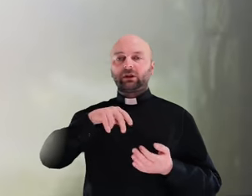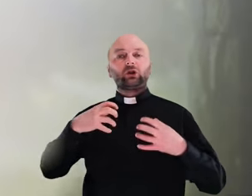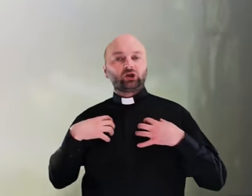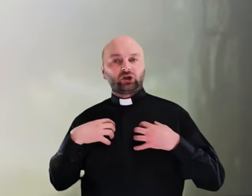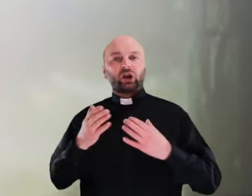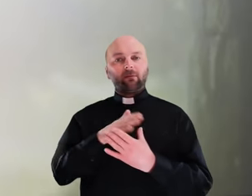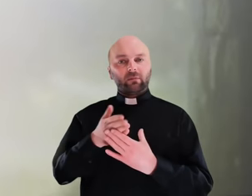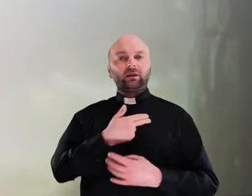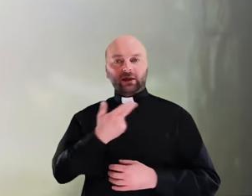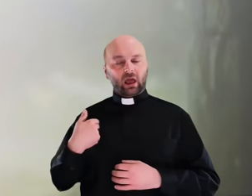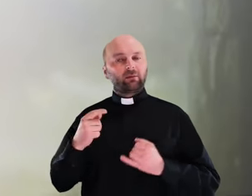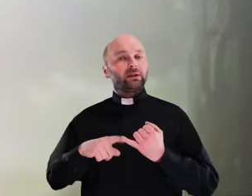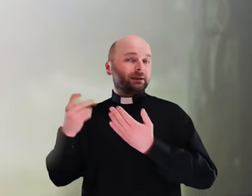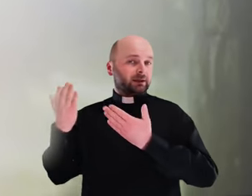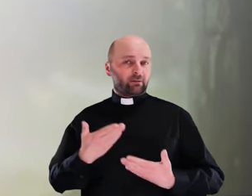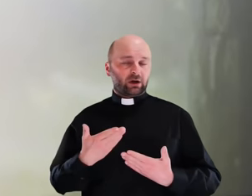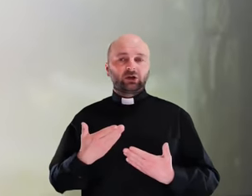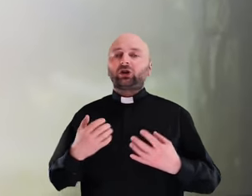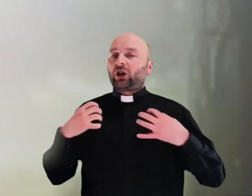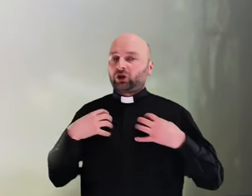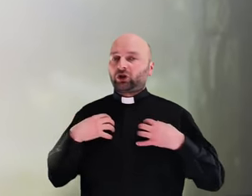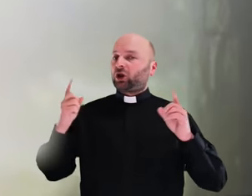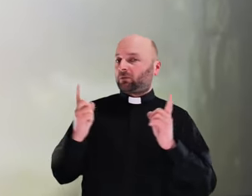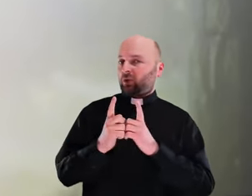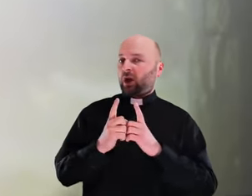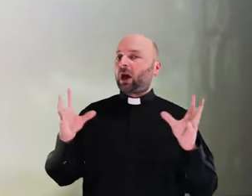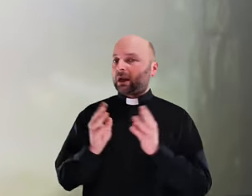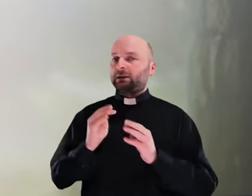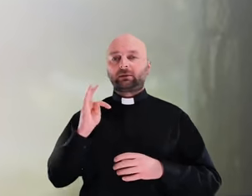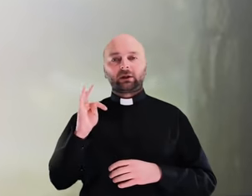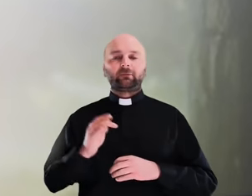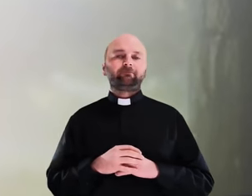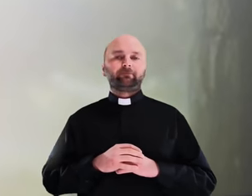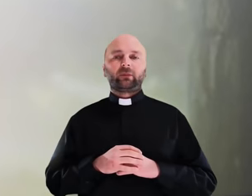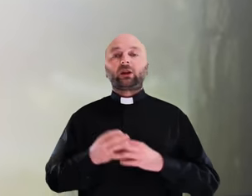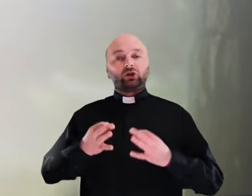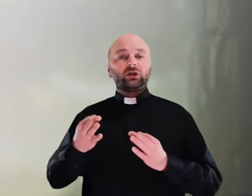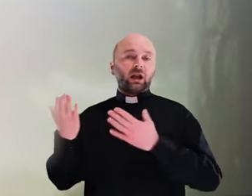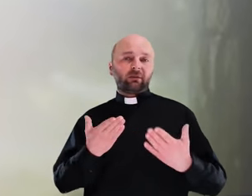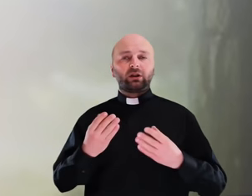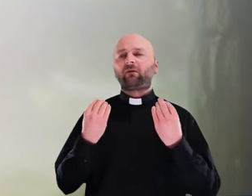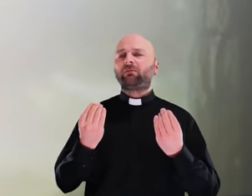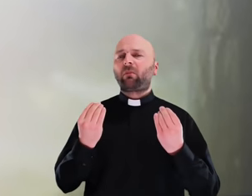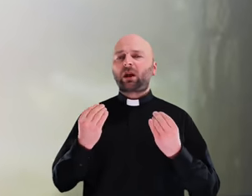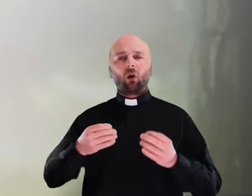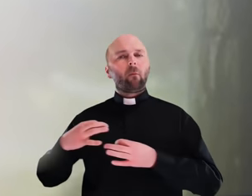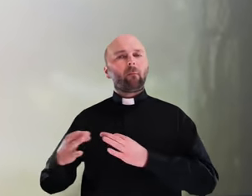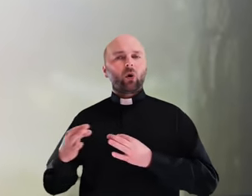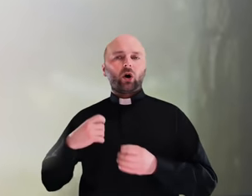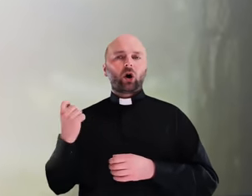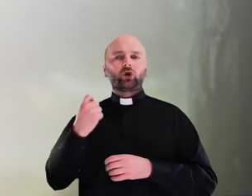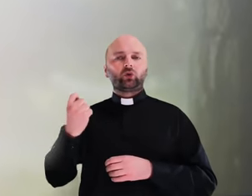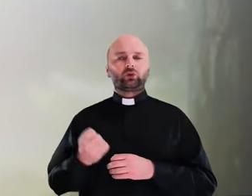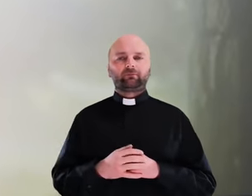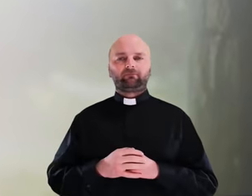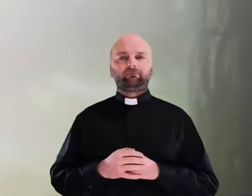zaprasza nas na spotkanie ze sobą. Dziś zaprasza nas na wspaniałą podróż. Jak już